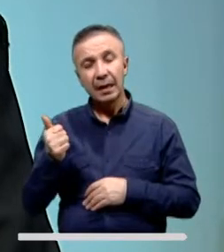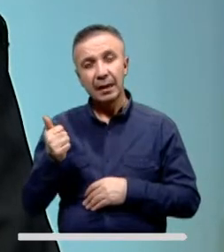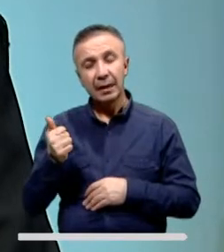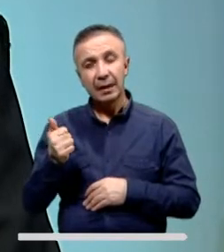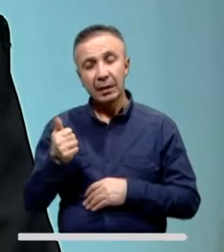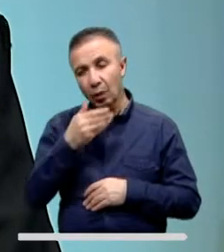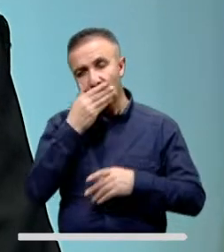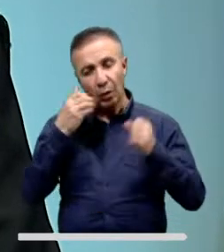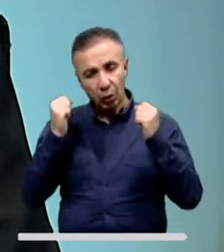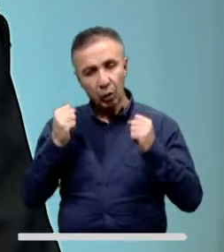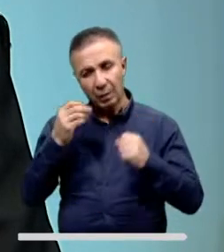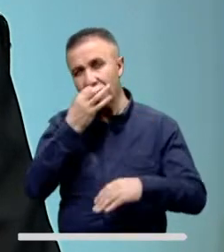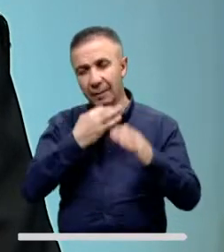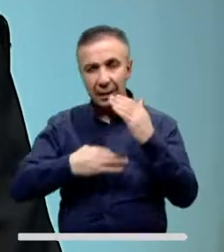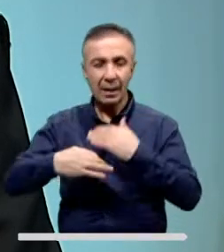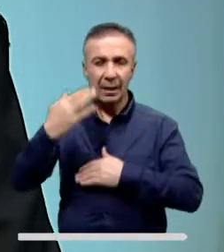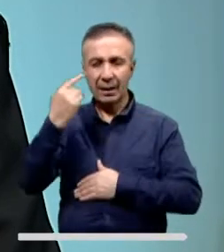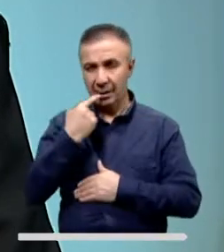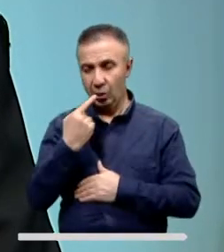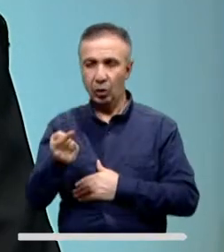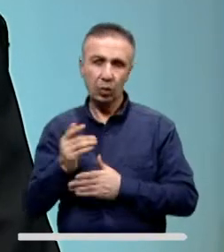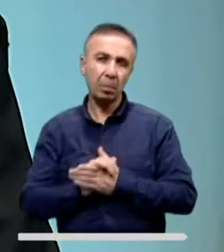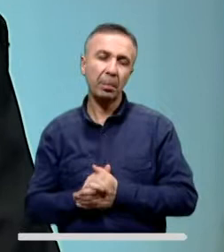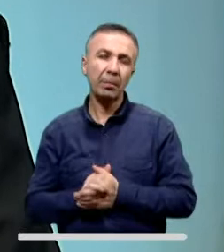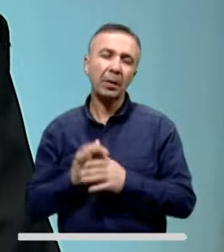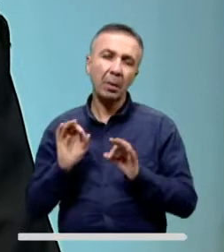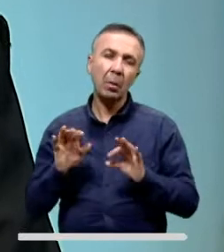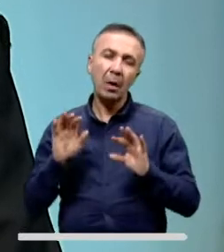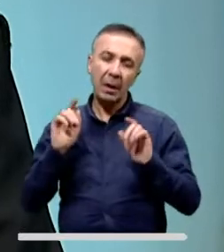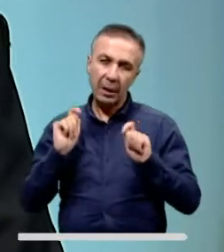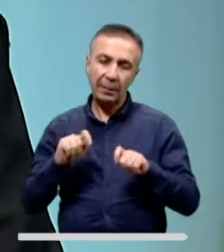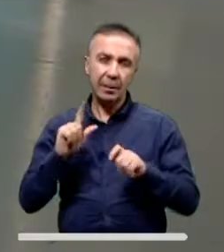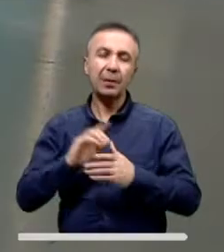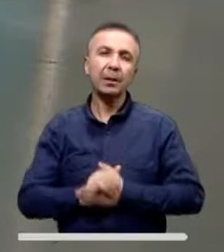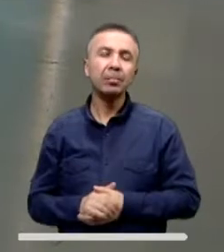ettim tarzında bir ifade kullanıyoruz. Yani böyle yapılması lazım.